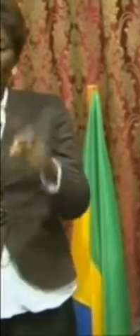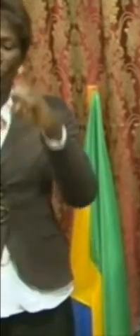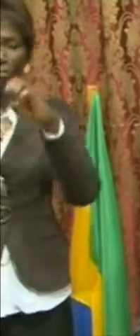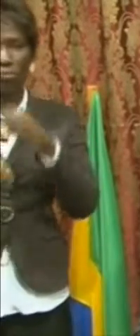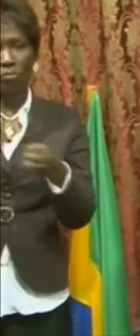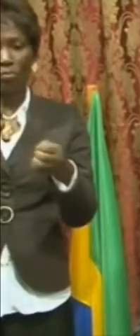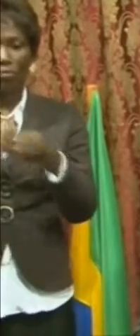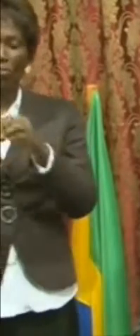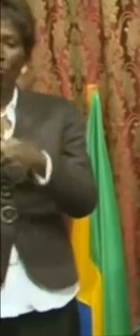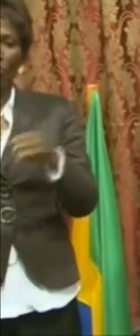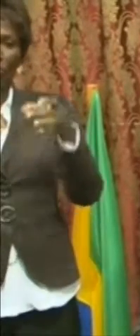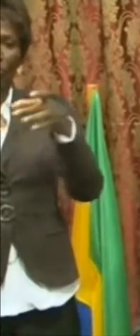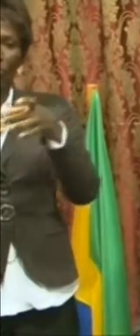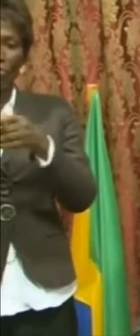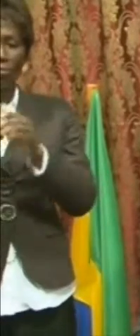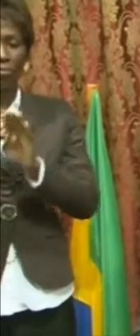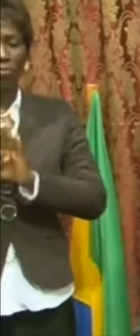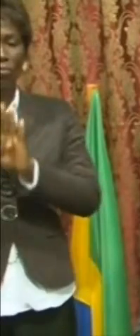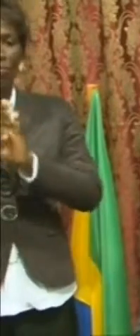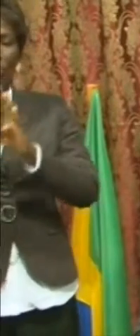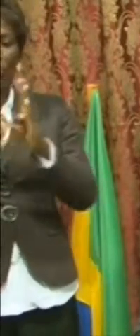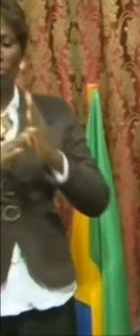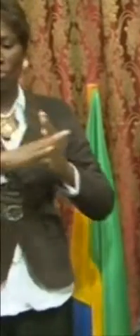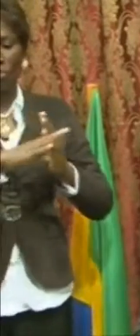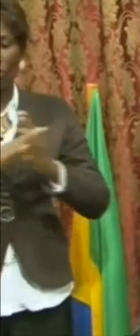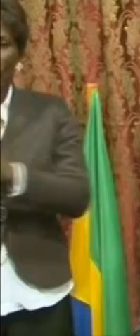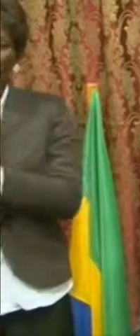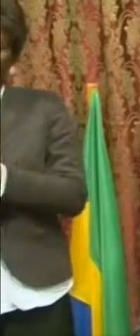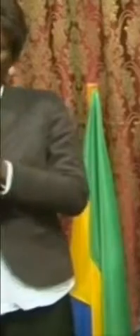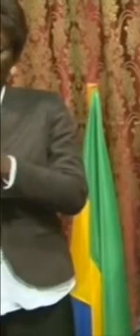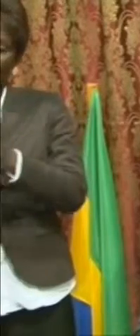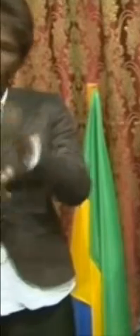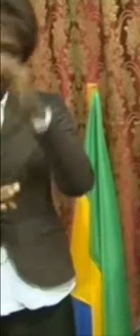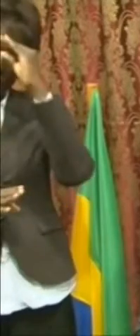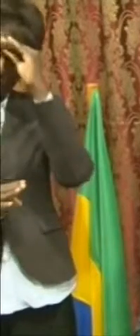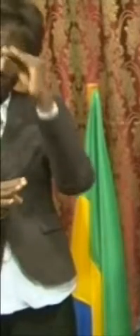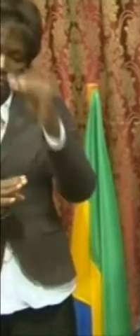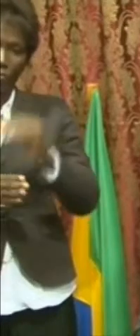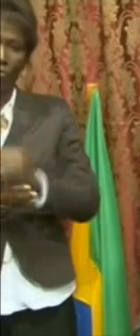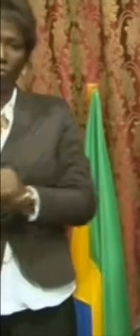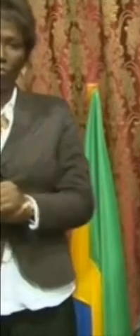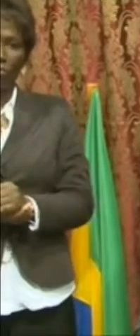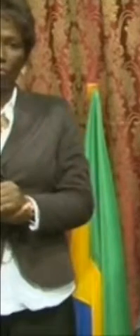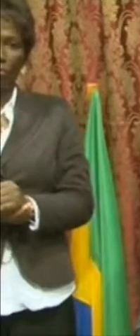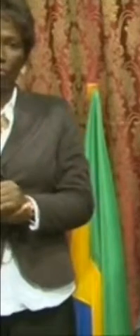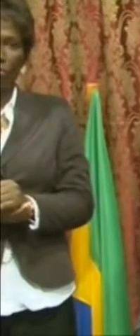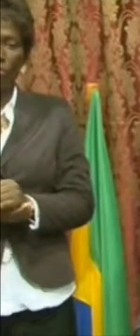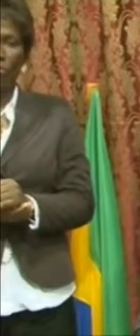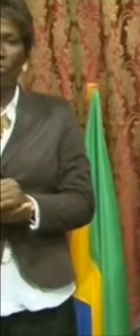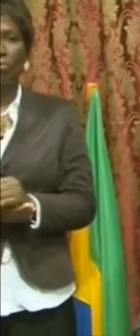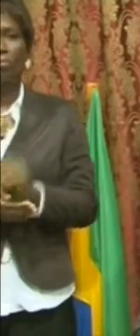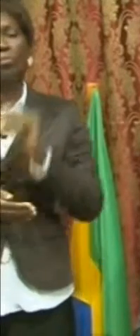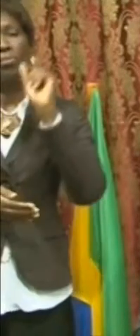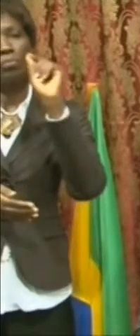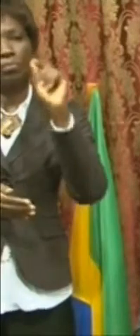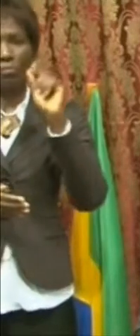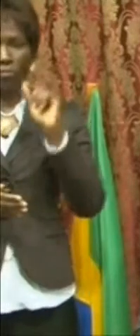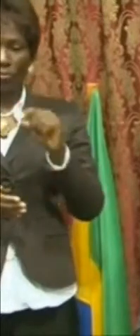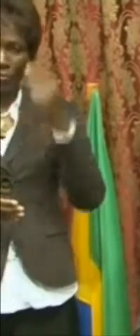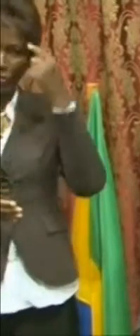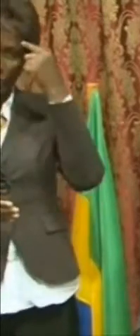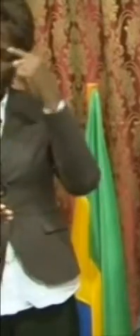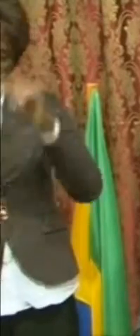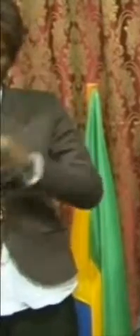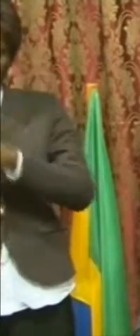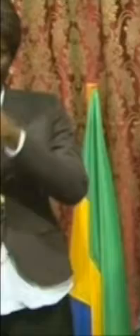la promotion et à la défense des droits humains dans leur ensemble. C'est d'ailleurs fort de ces